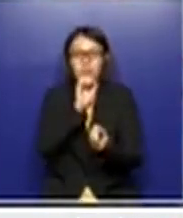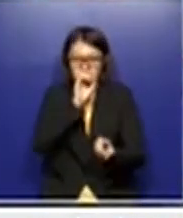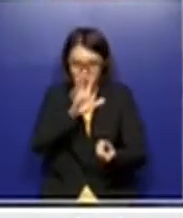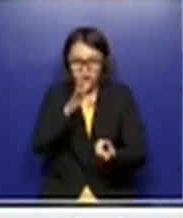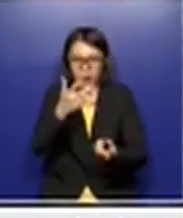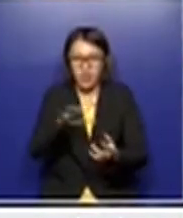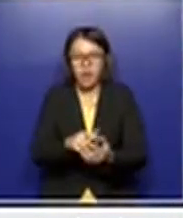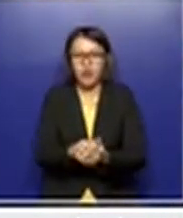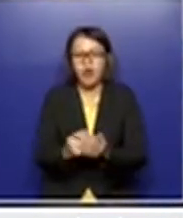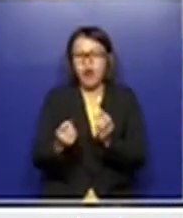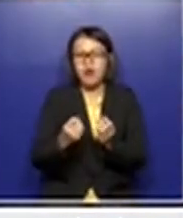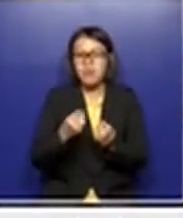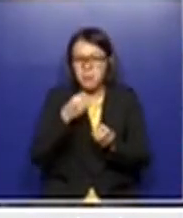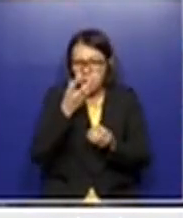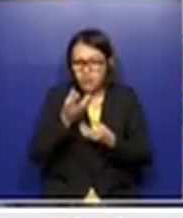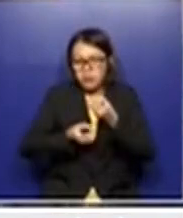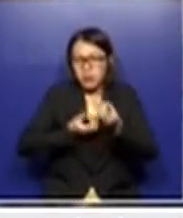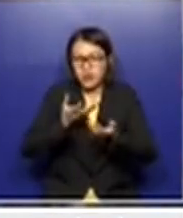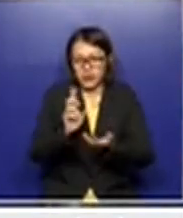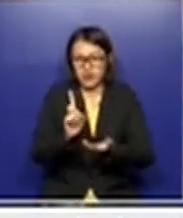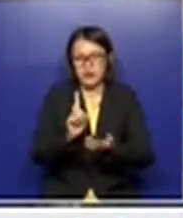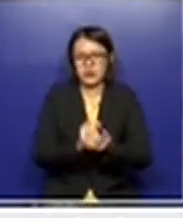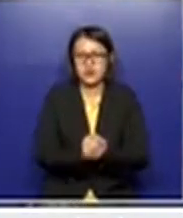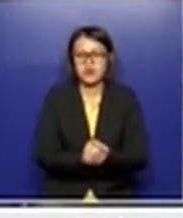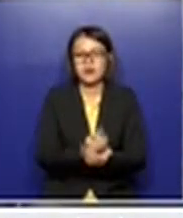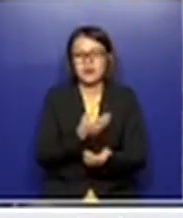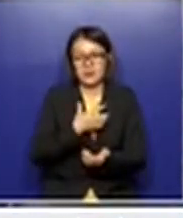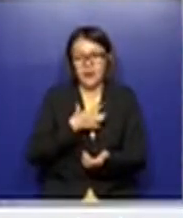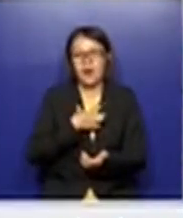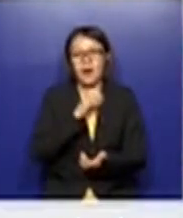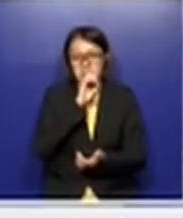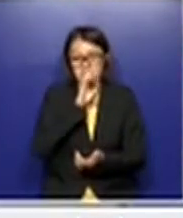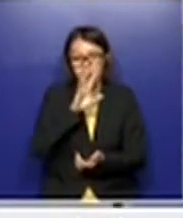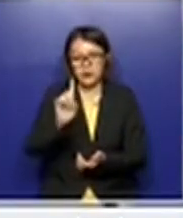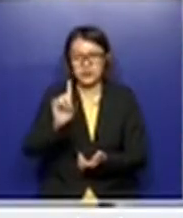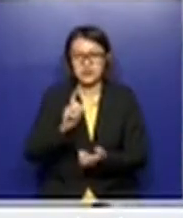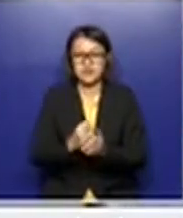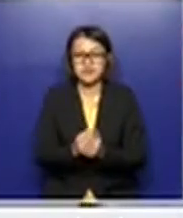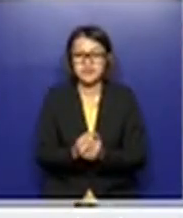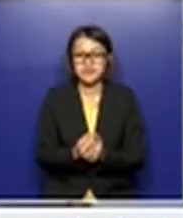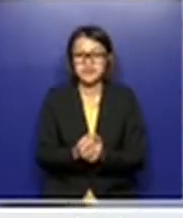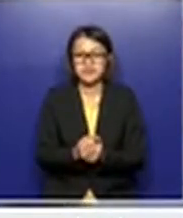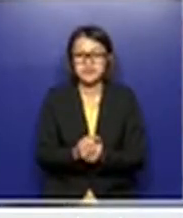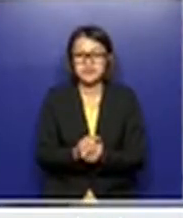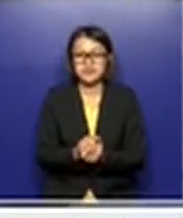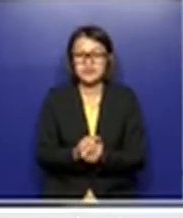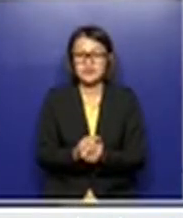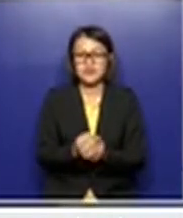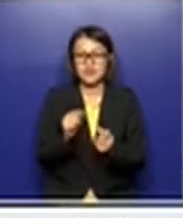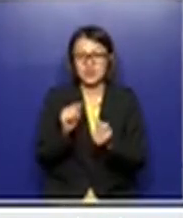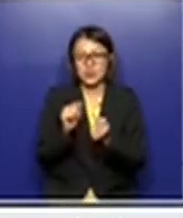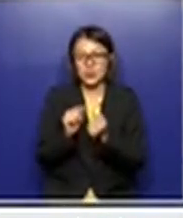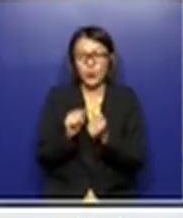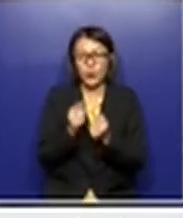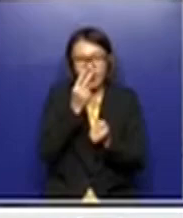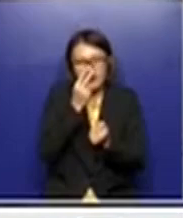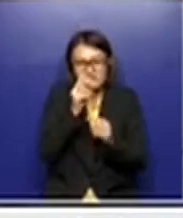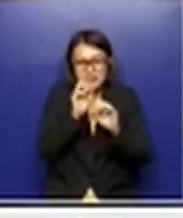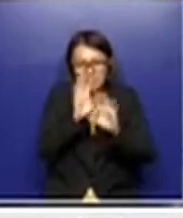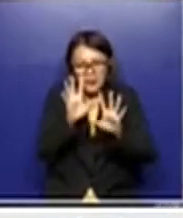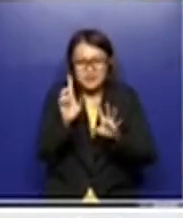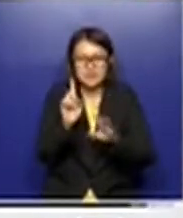คะว่ามีผลอย่างไรแต่สิ่งที่อยากเรียนนะคะว่าผลการไปวัดเรื่อง impact ที่ชัดมากๆนะคะ